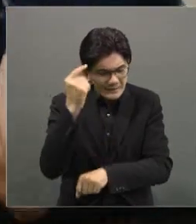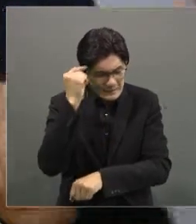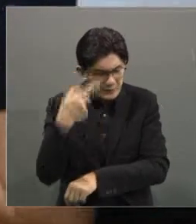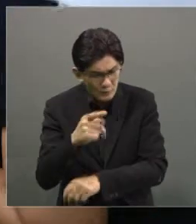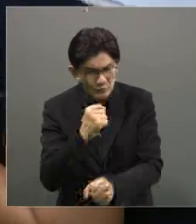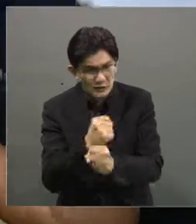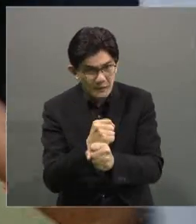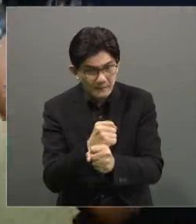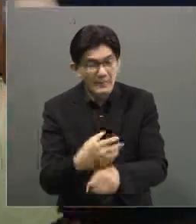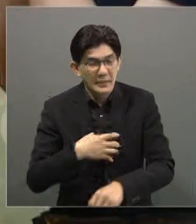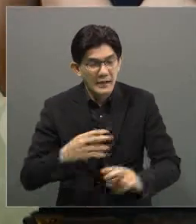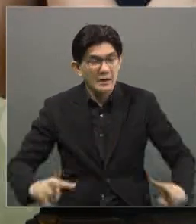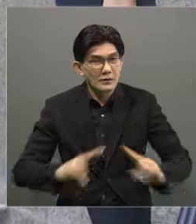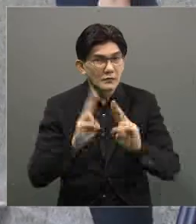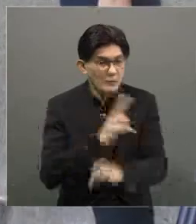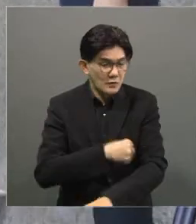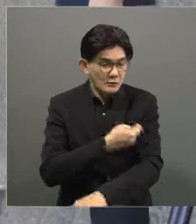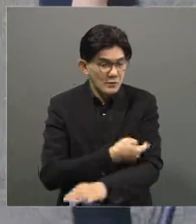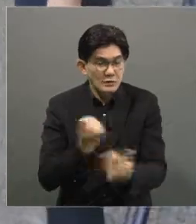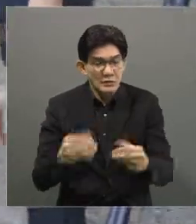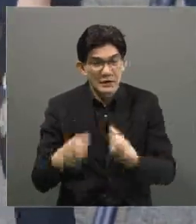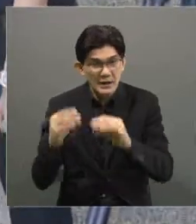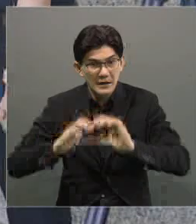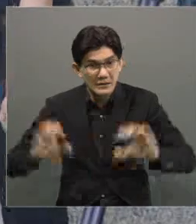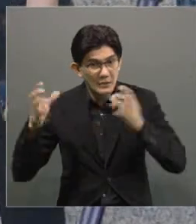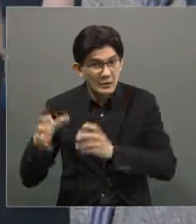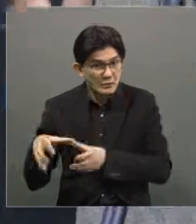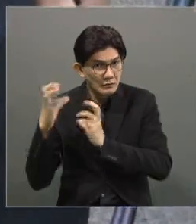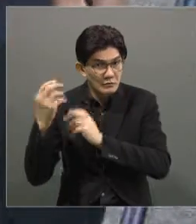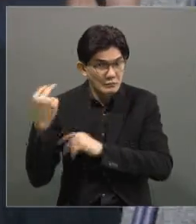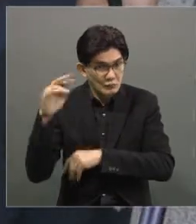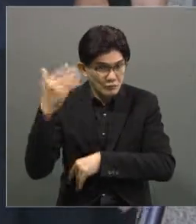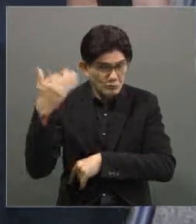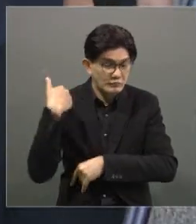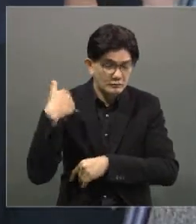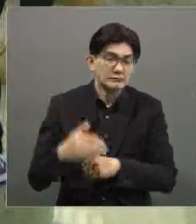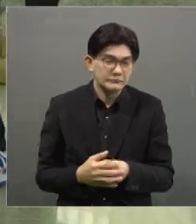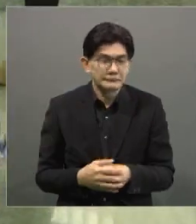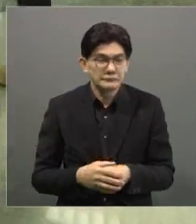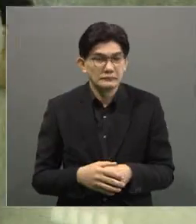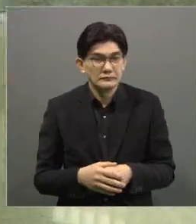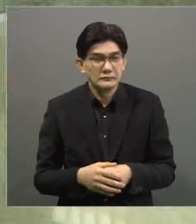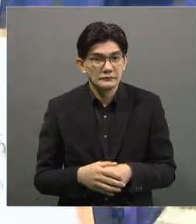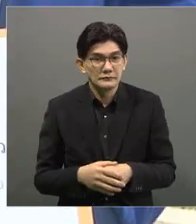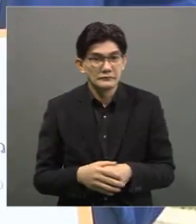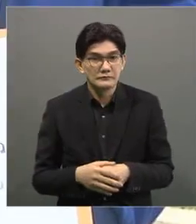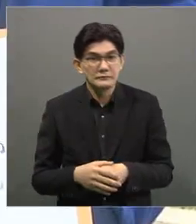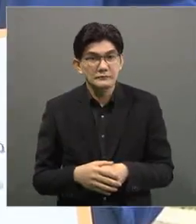น์ก็เลยต้องการให้ทางกระทรวงสาธารณสุขให้รัฐบาลช่วยทบทวนประกาศดังกล่าวค่ะ